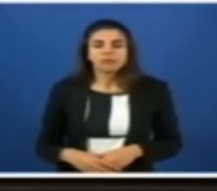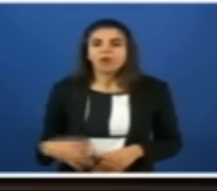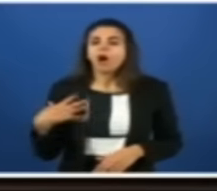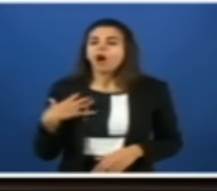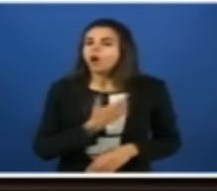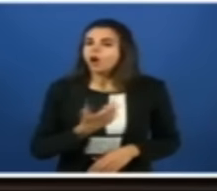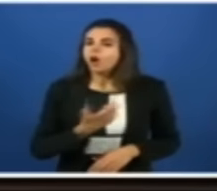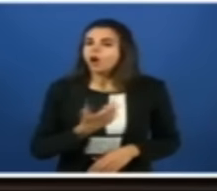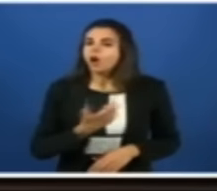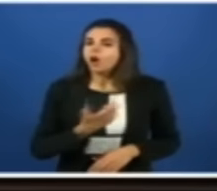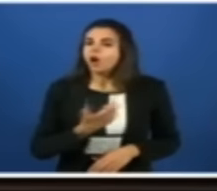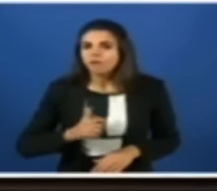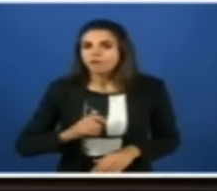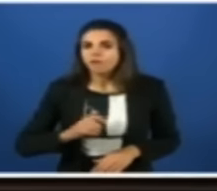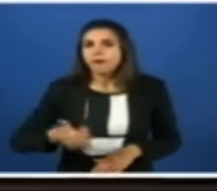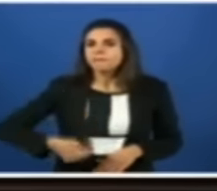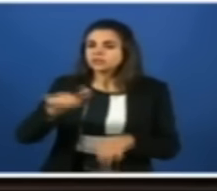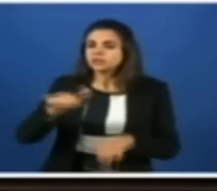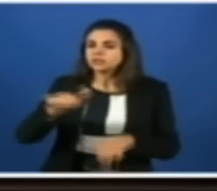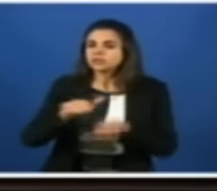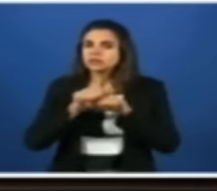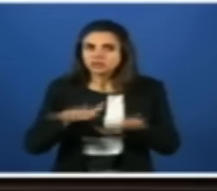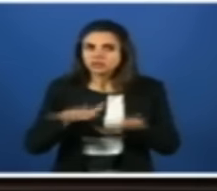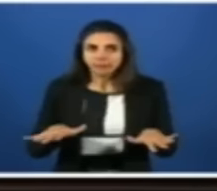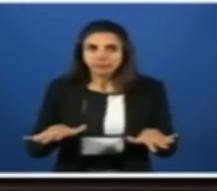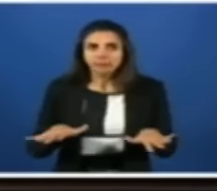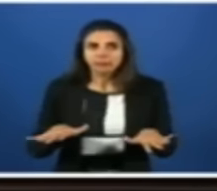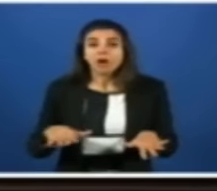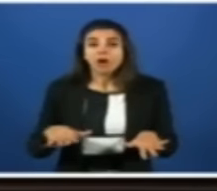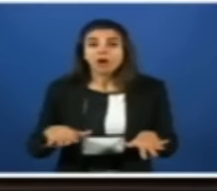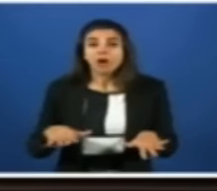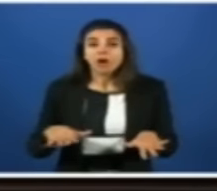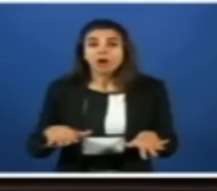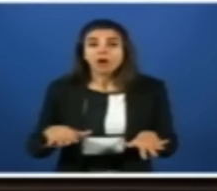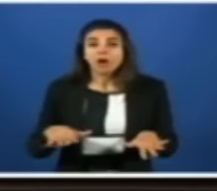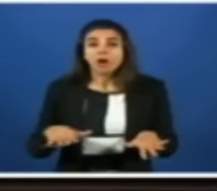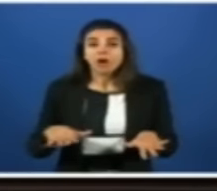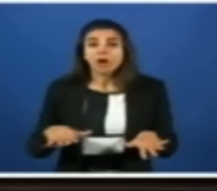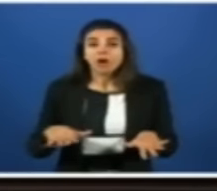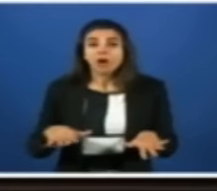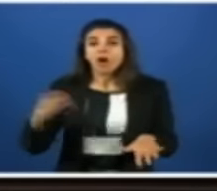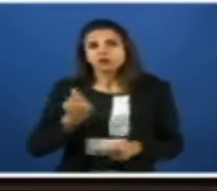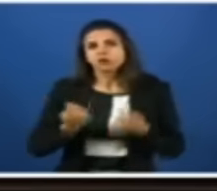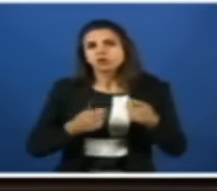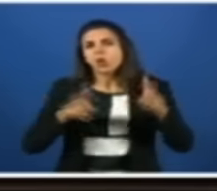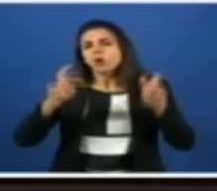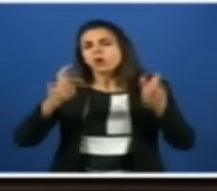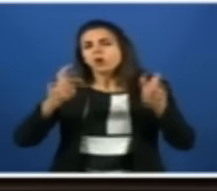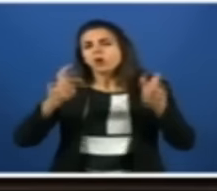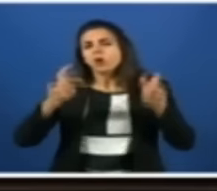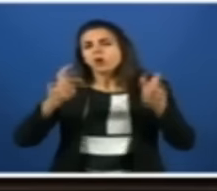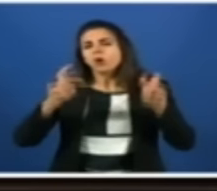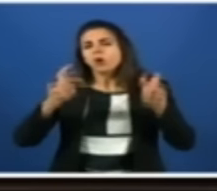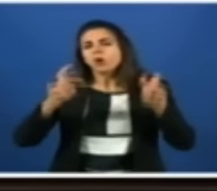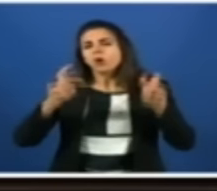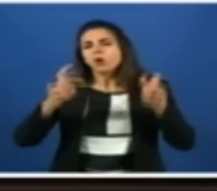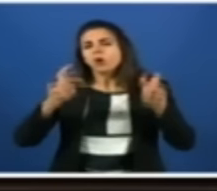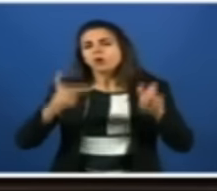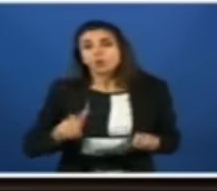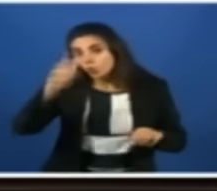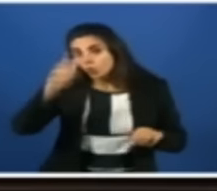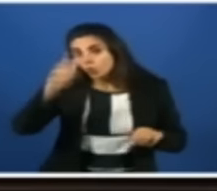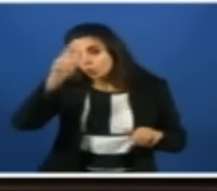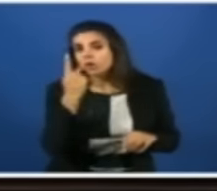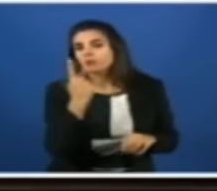anayasa, gerek başkanlık sistemi AK Parti'nin işi meselesi değildir.